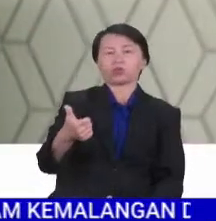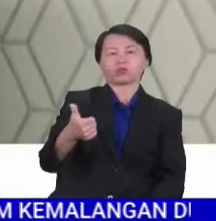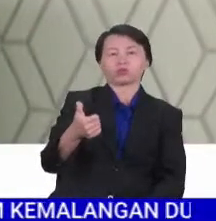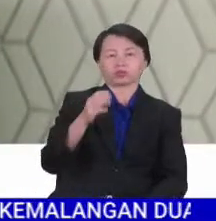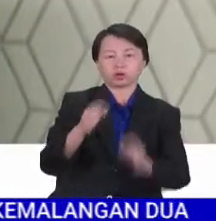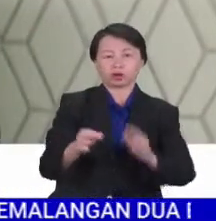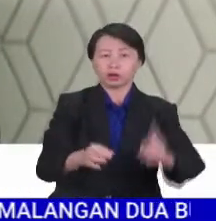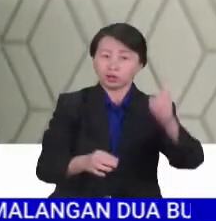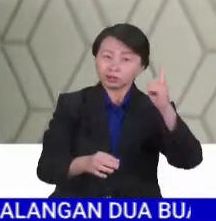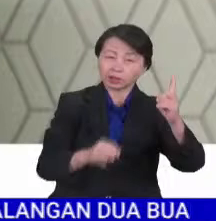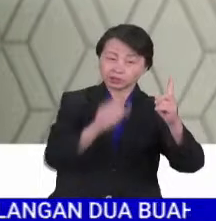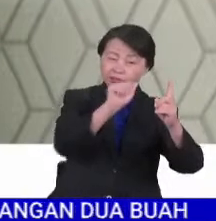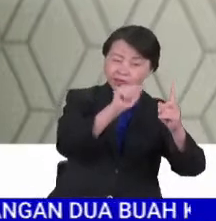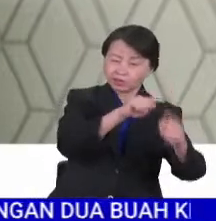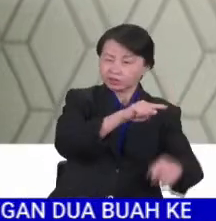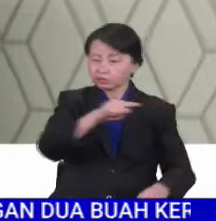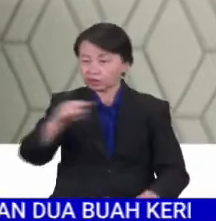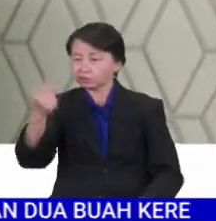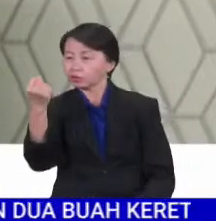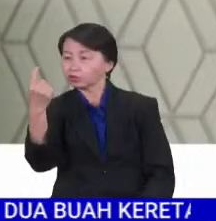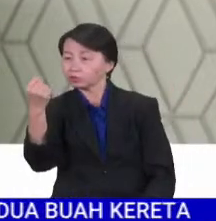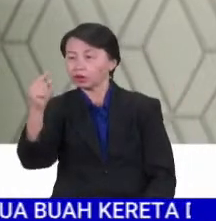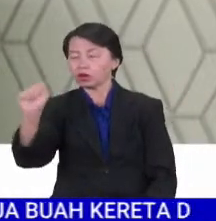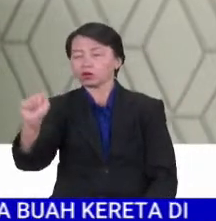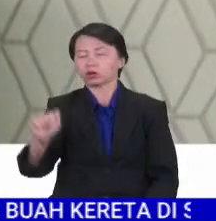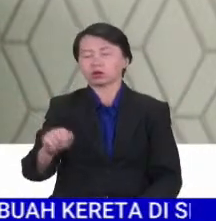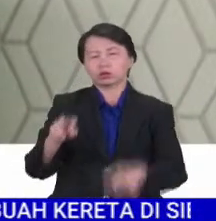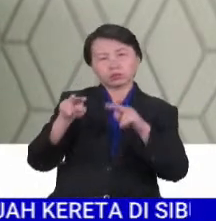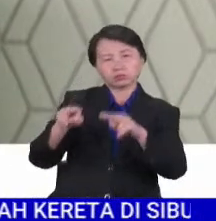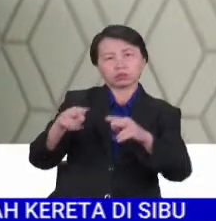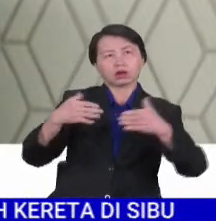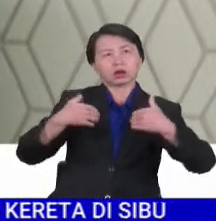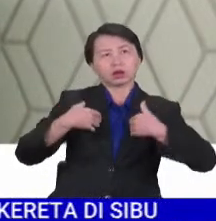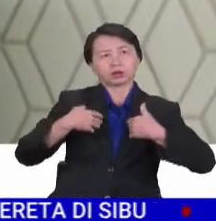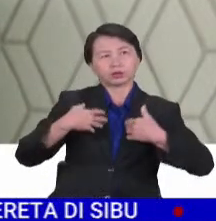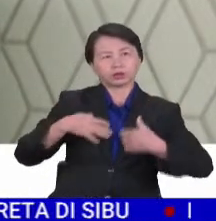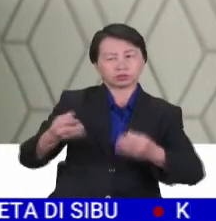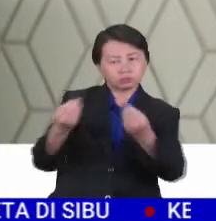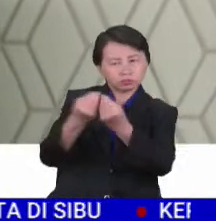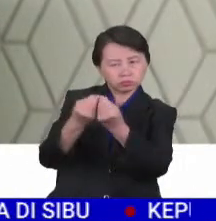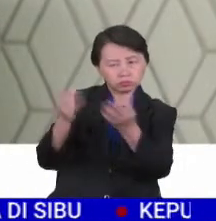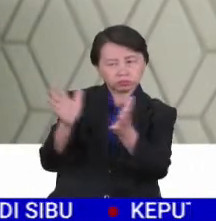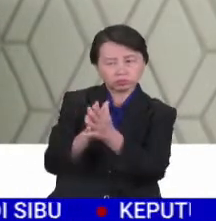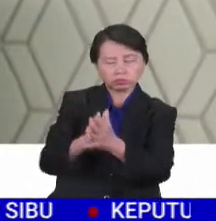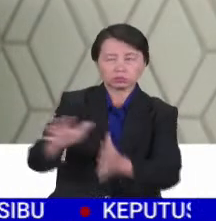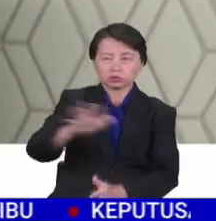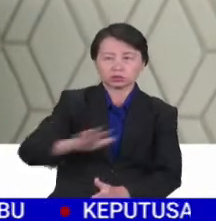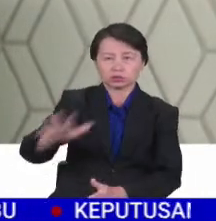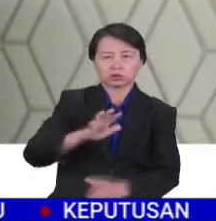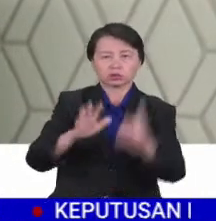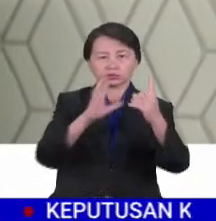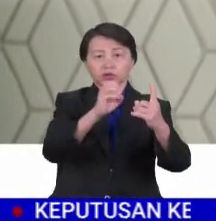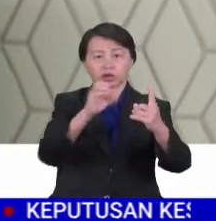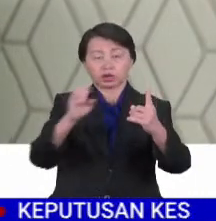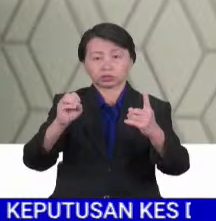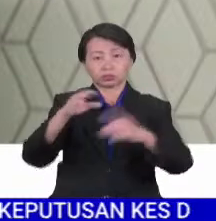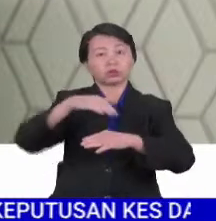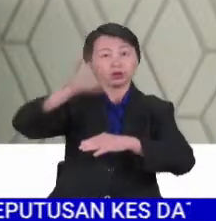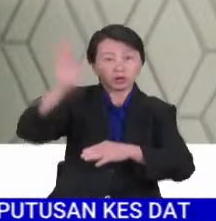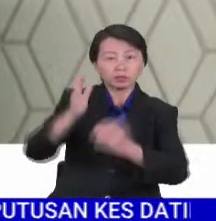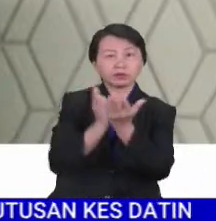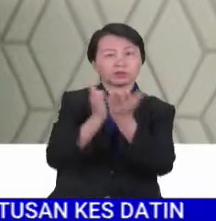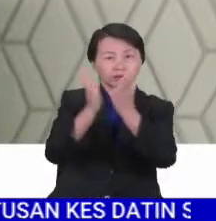A sehinggalah ke 11 A, di Pahang saja kita ada lebih kurang, kalau tidak silap saya, 100 lebih pelajar yang